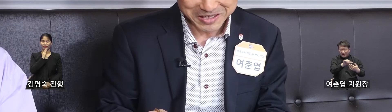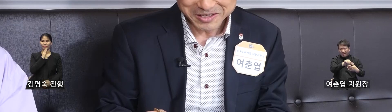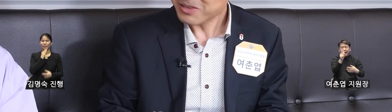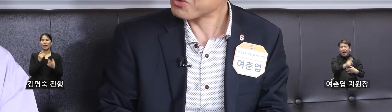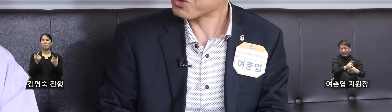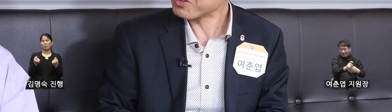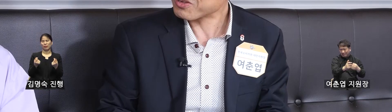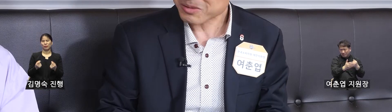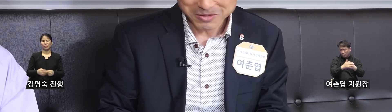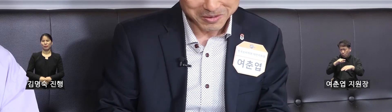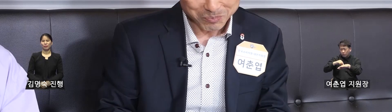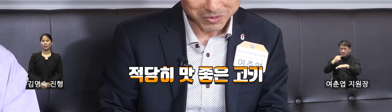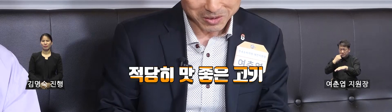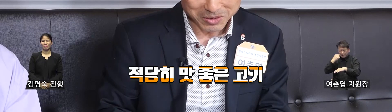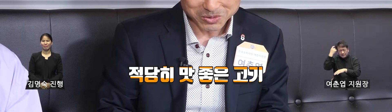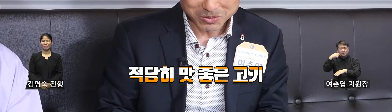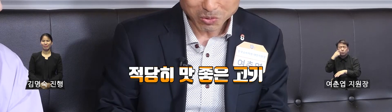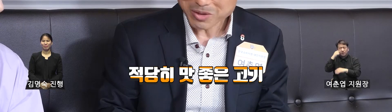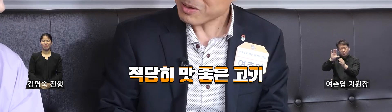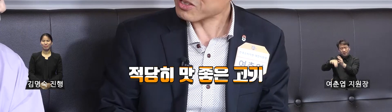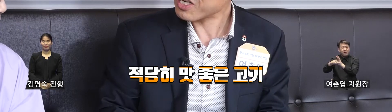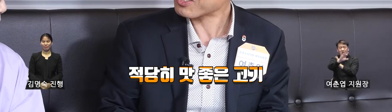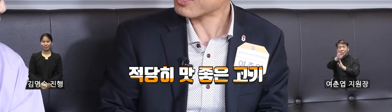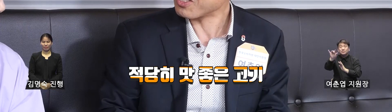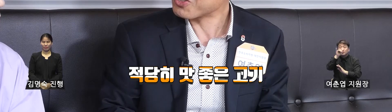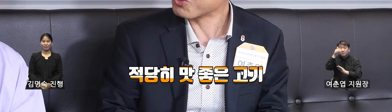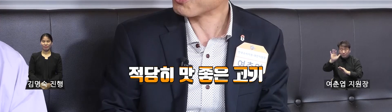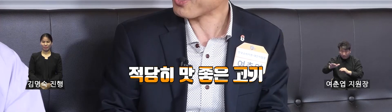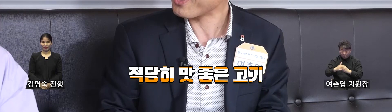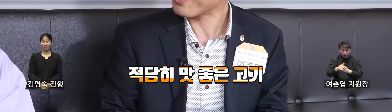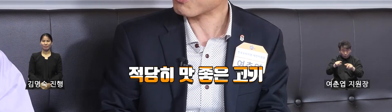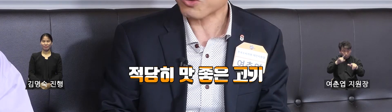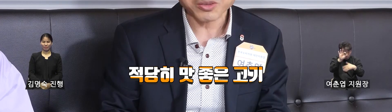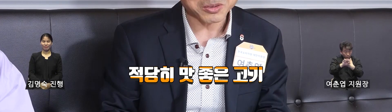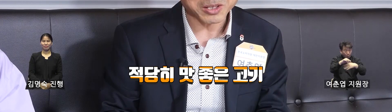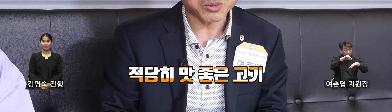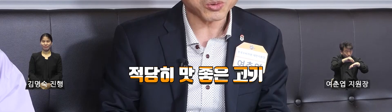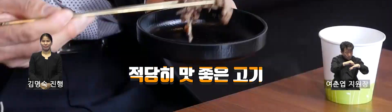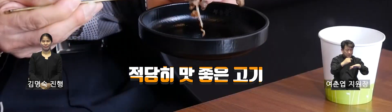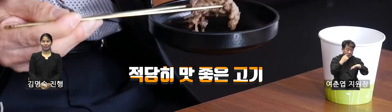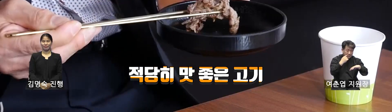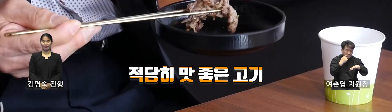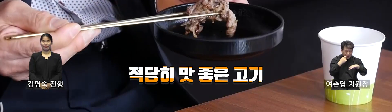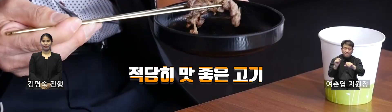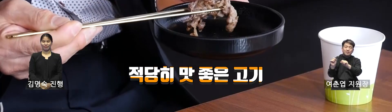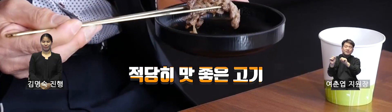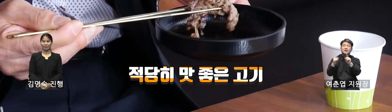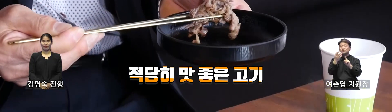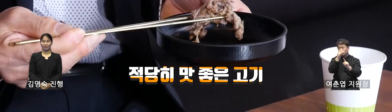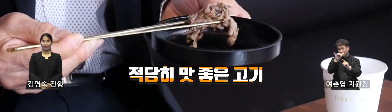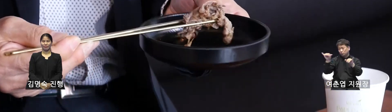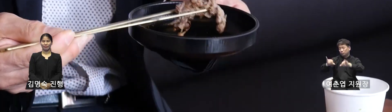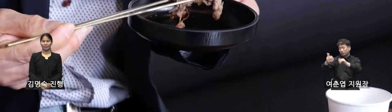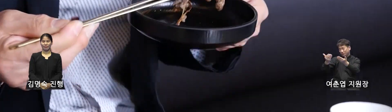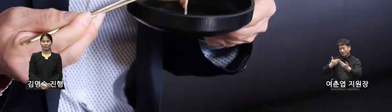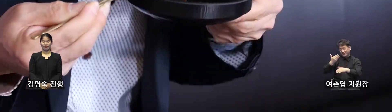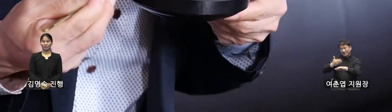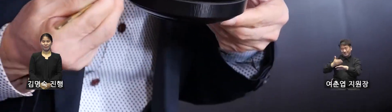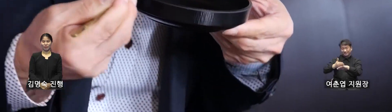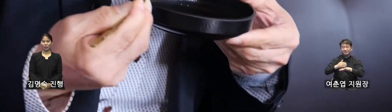있는데 여기는 아주 그 고기의 맛을 해치지 않을 정도의 그런 아주 좋은 그 소스 같습니다.